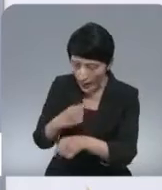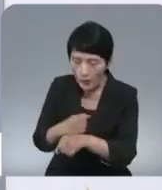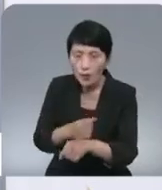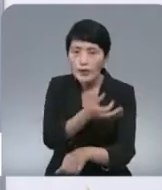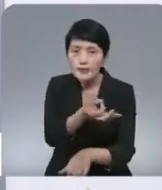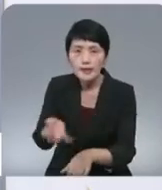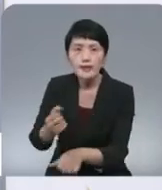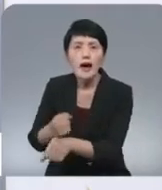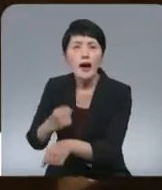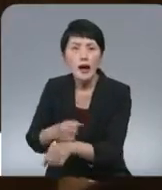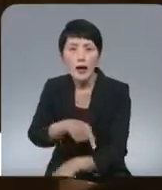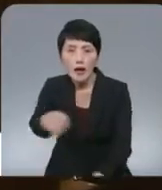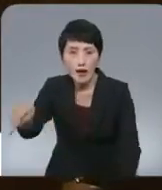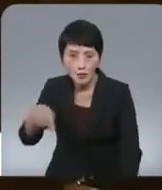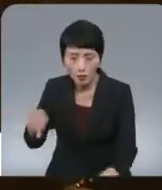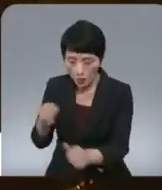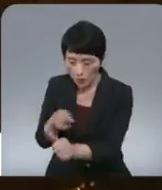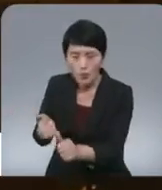в производственный процесс